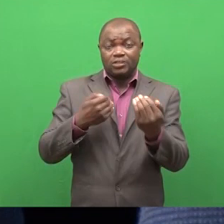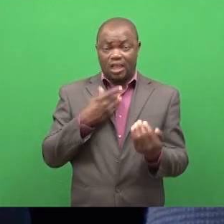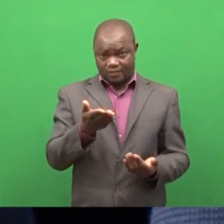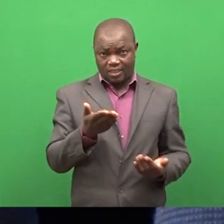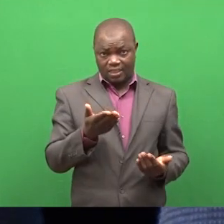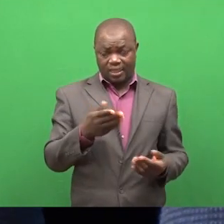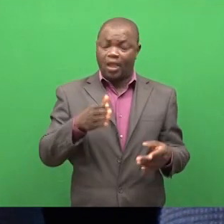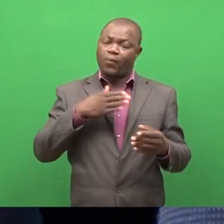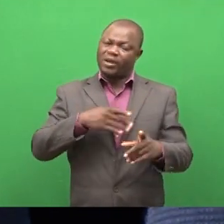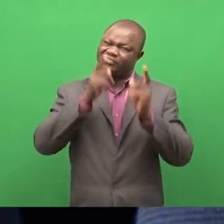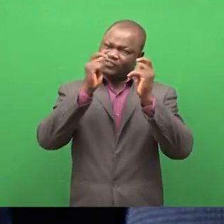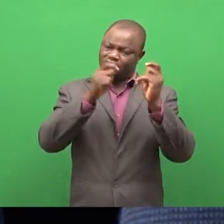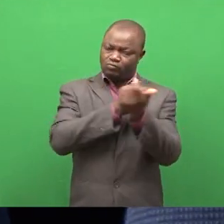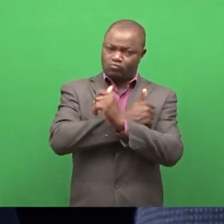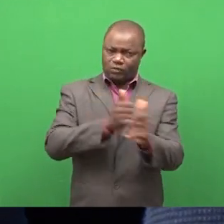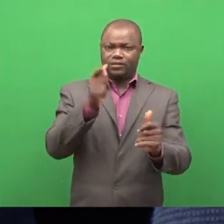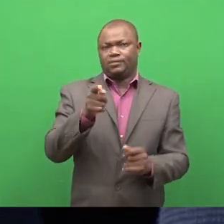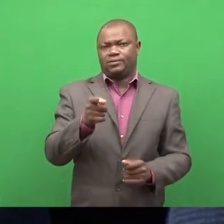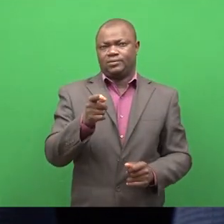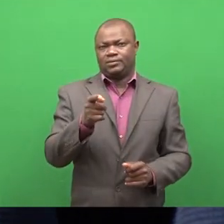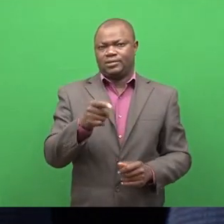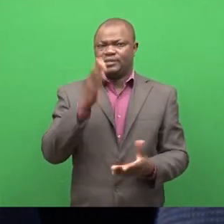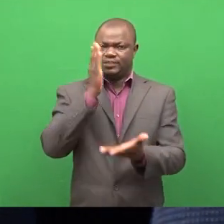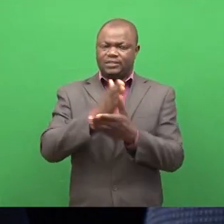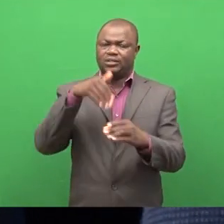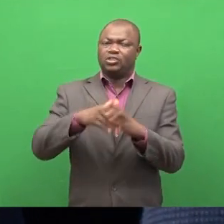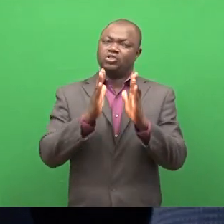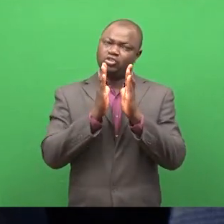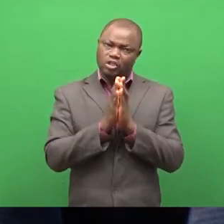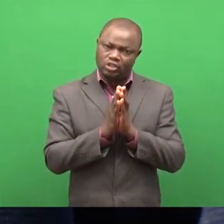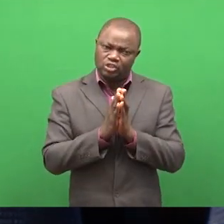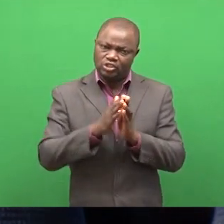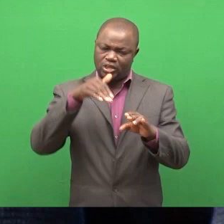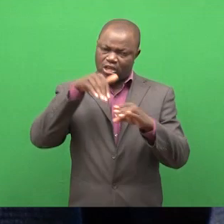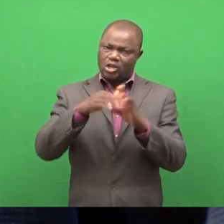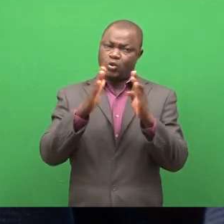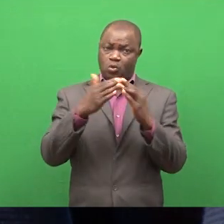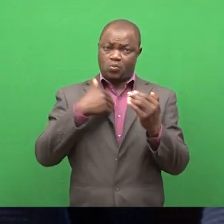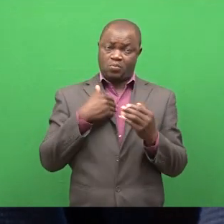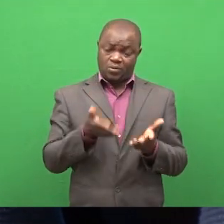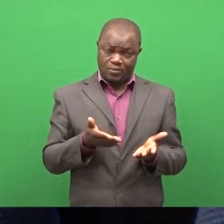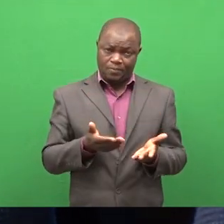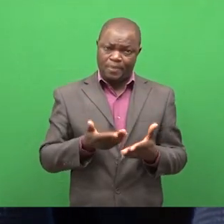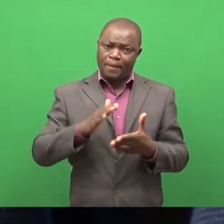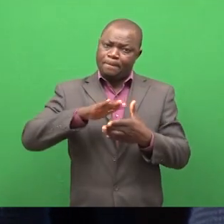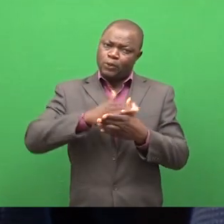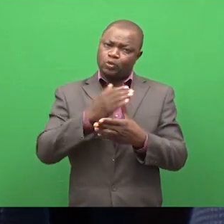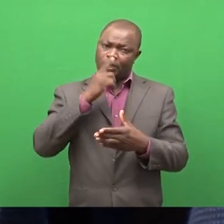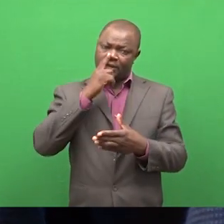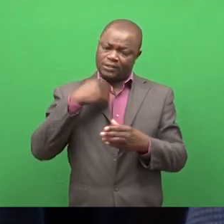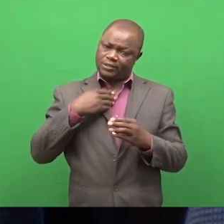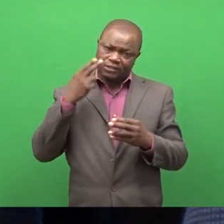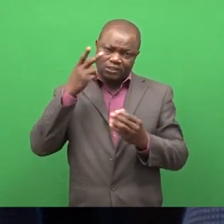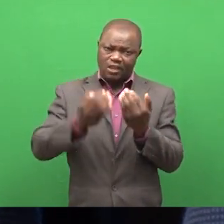kuda dzidziso yakakwana. Kubvira kumachechi nekudzimba kwatiri kugara isusu. Nekuti tikaongorora vana